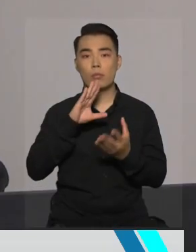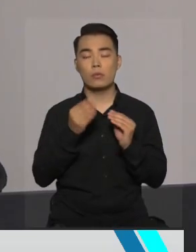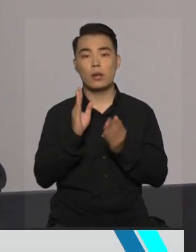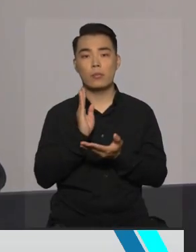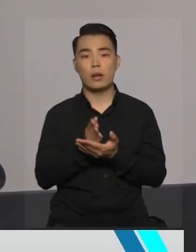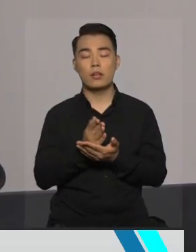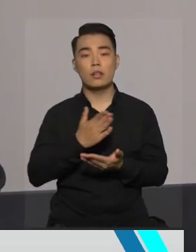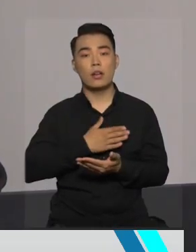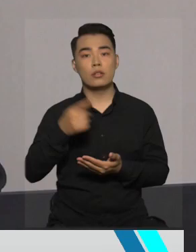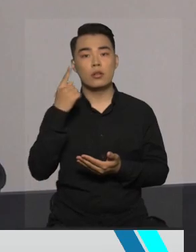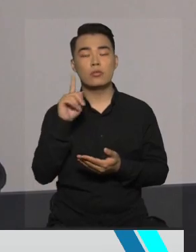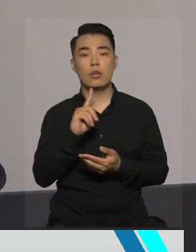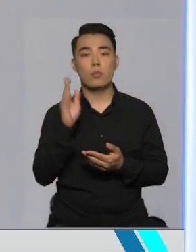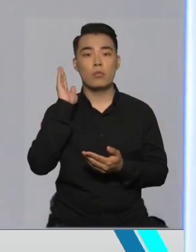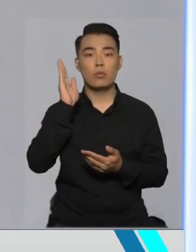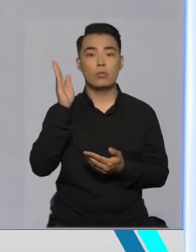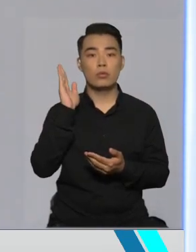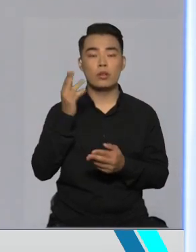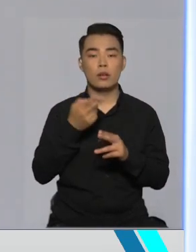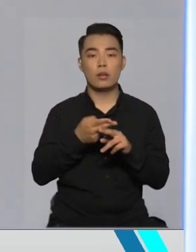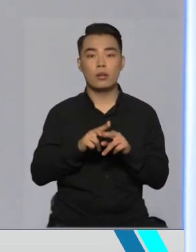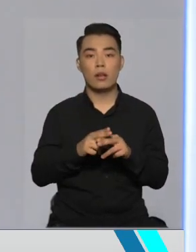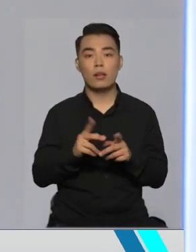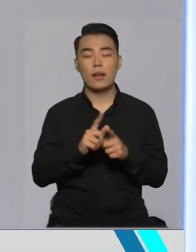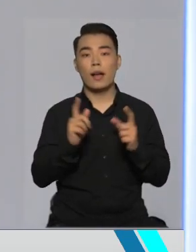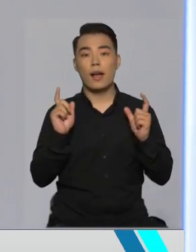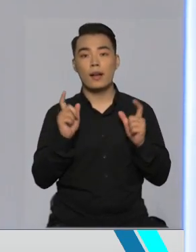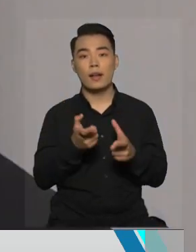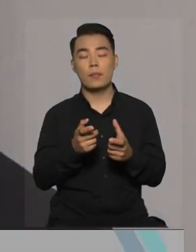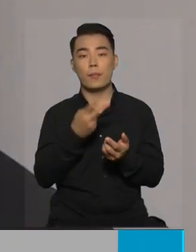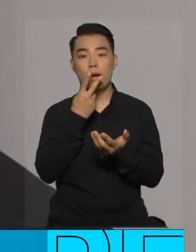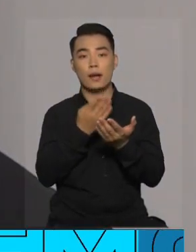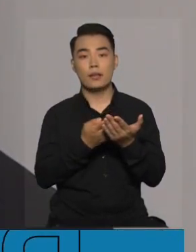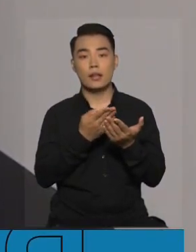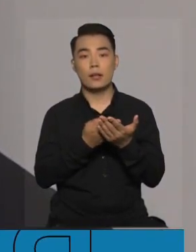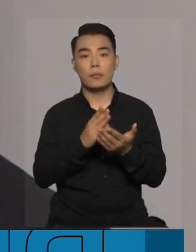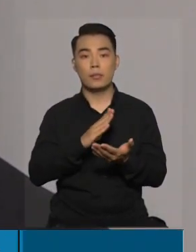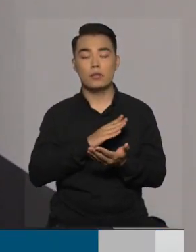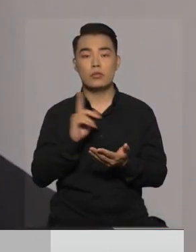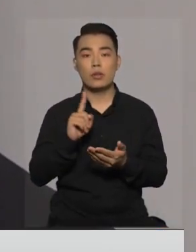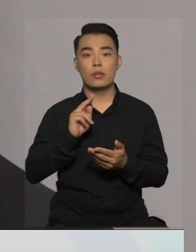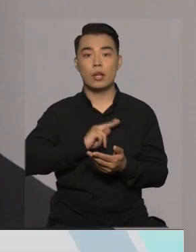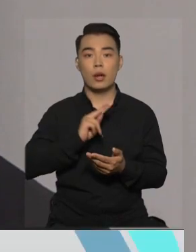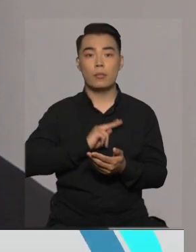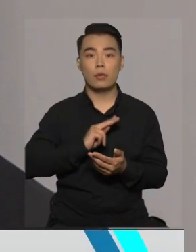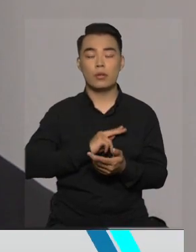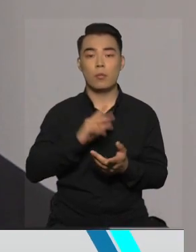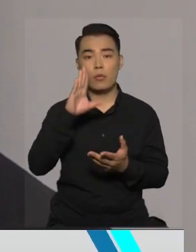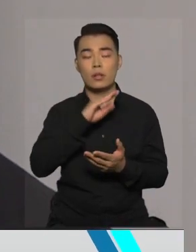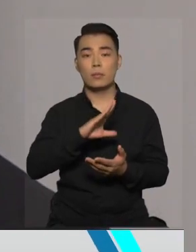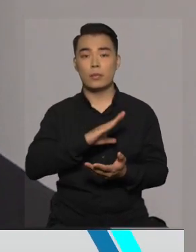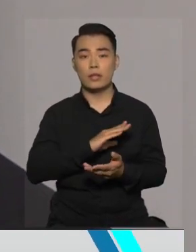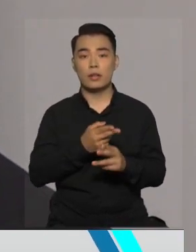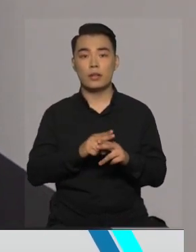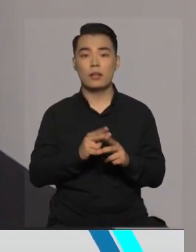Я считаю, что будущее у фриланса, потому что карантин нам показал о том, что удаленная работа может быть, и в